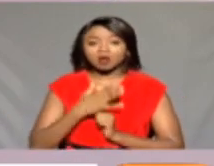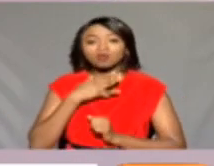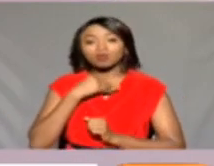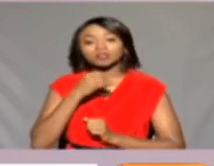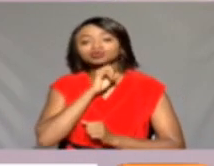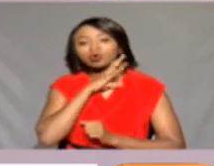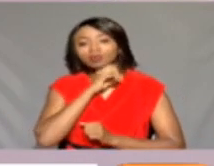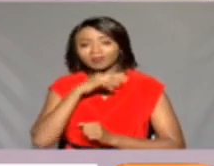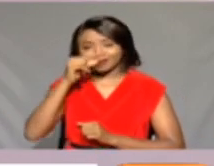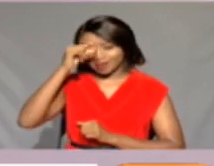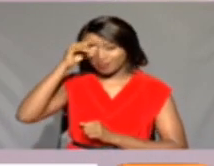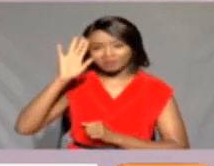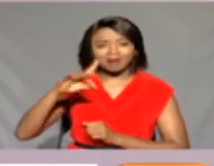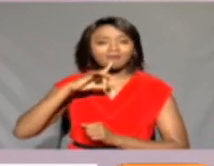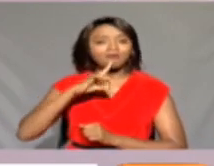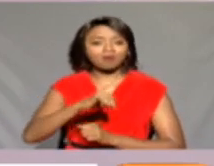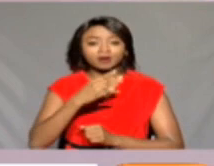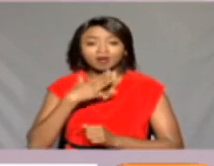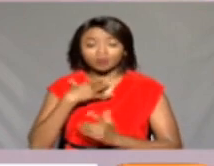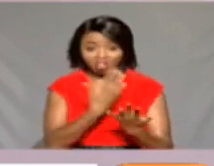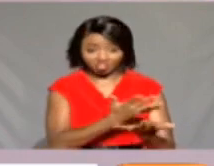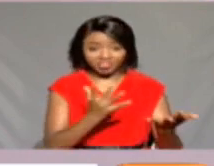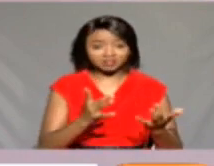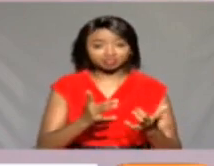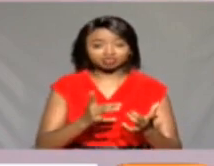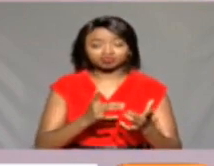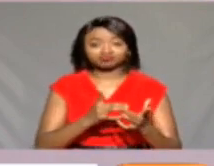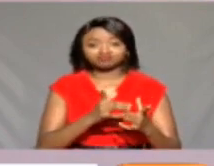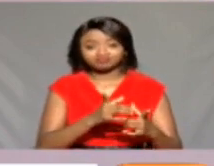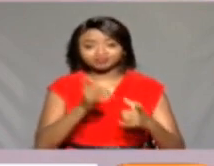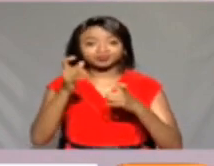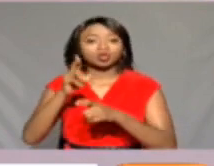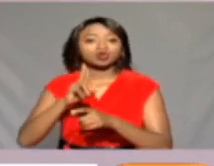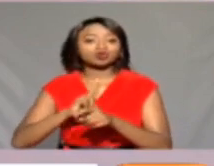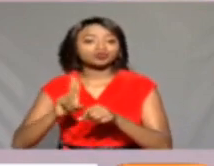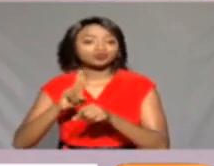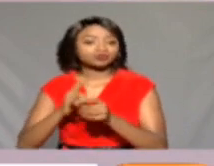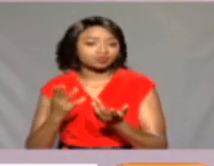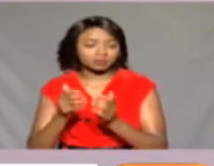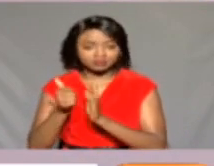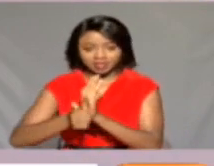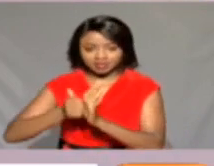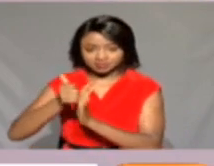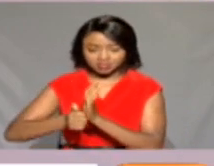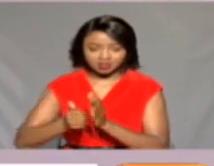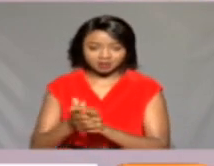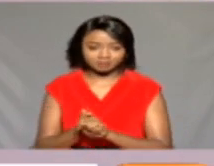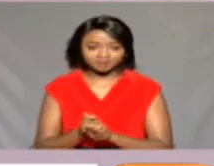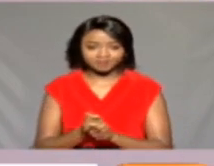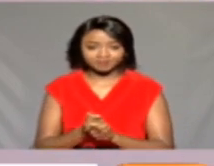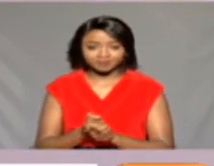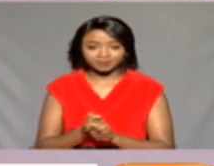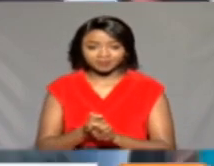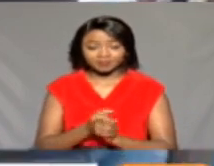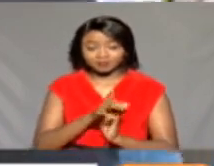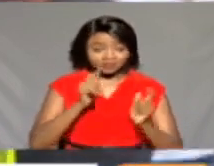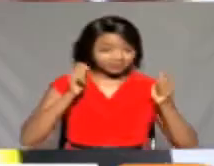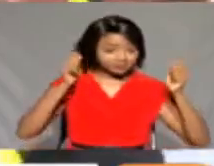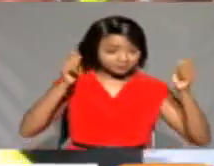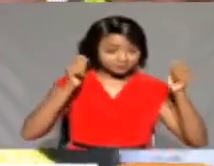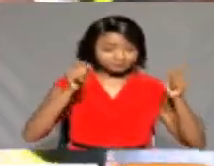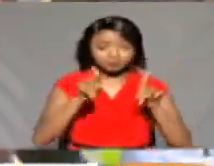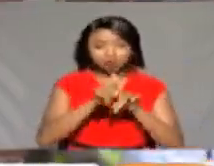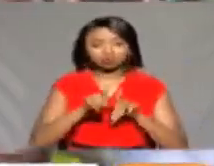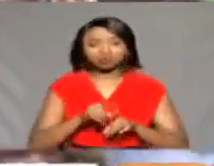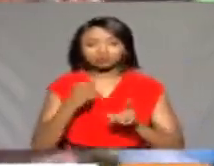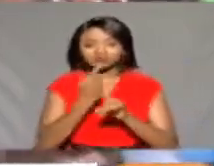la serikali la kusafirisha mizigo kutoka mji huo kwa kutumia reli ya SGR. Waandamanaji hao wakiongozwa na baadhi ya